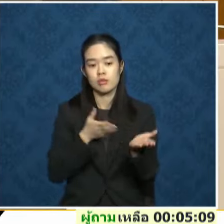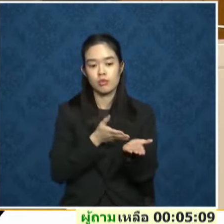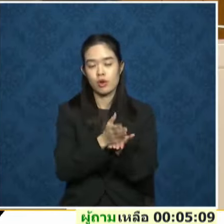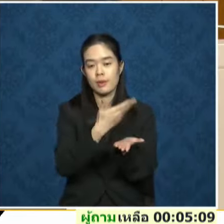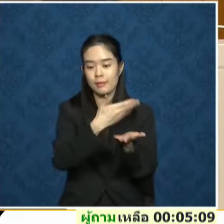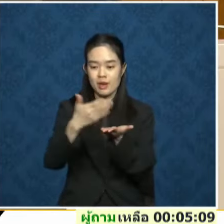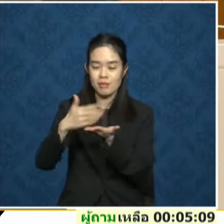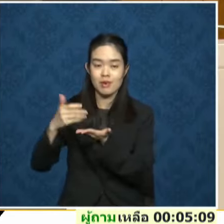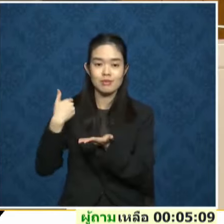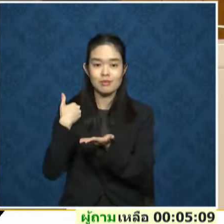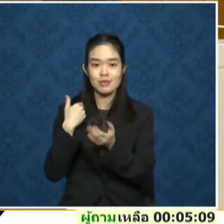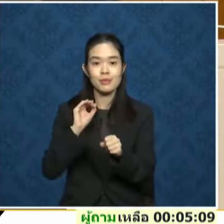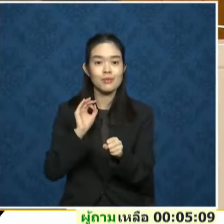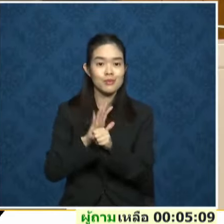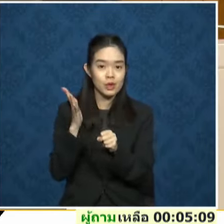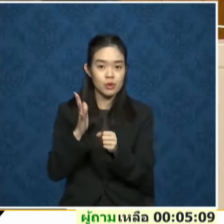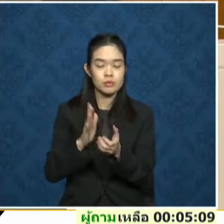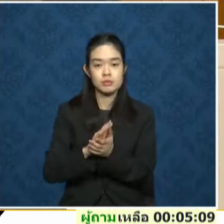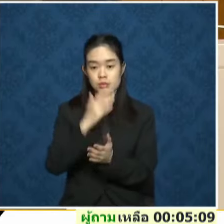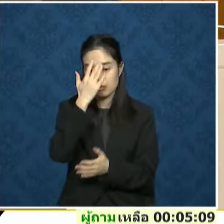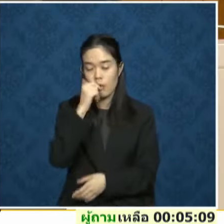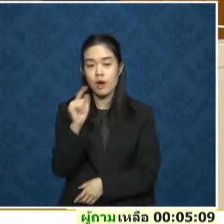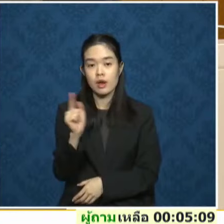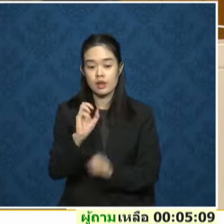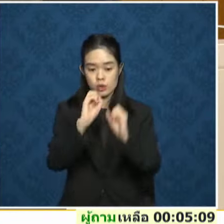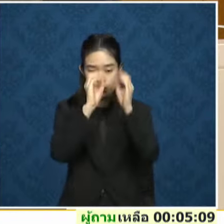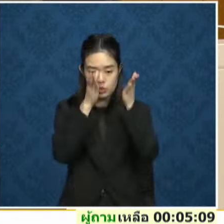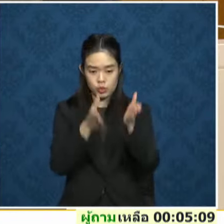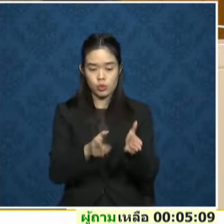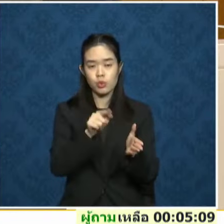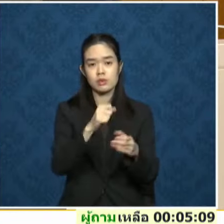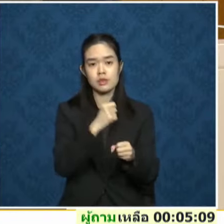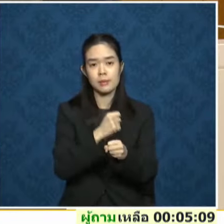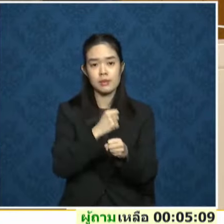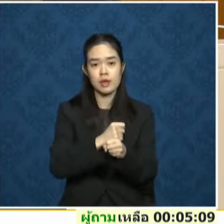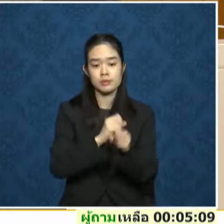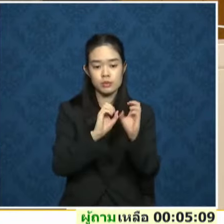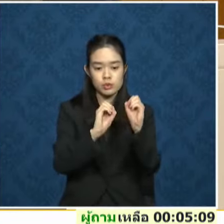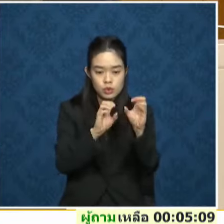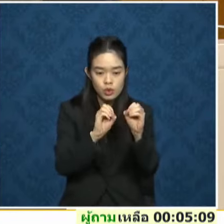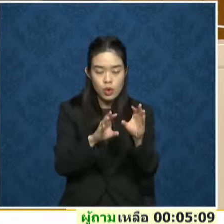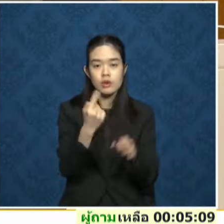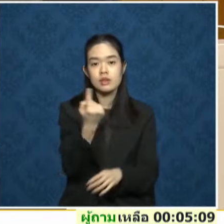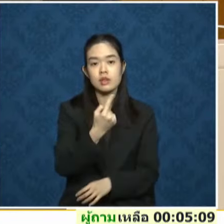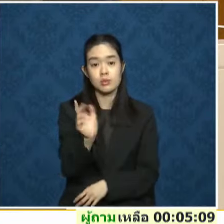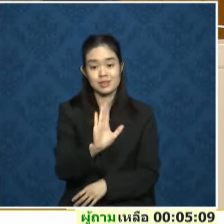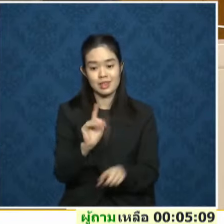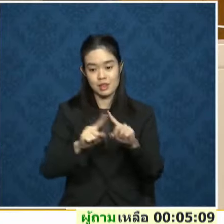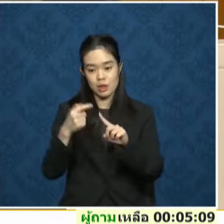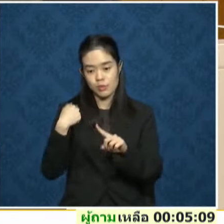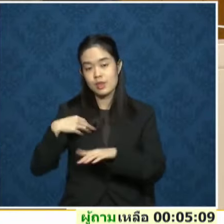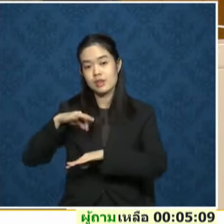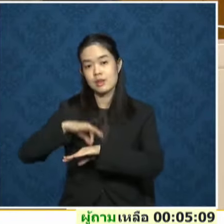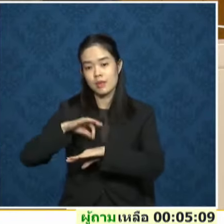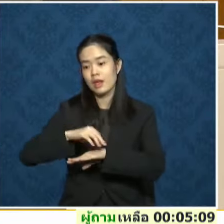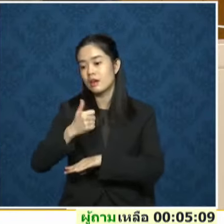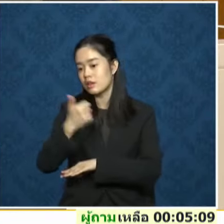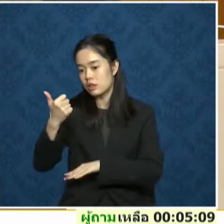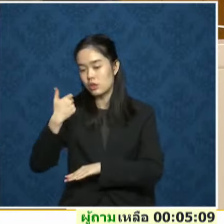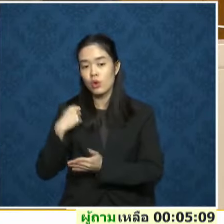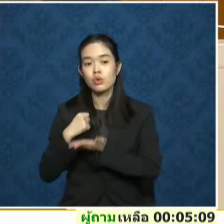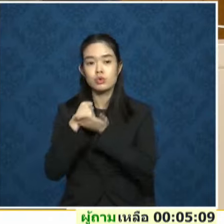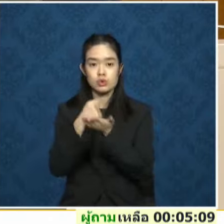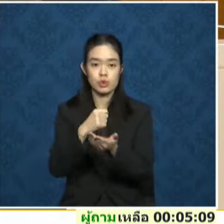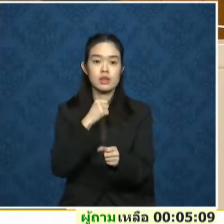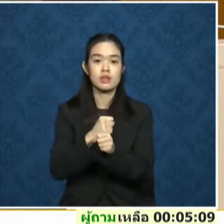โรงเรียนอาจจะต้องทำงานมากกว่า1โรงเรียนเพื่อจะช่วยโรงเรียนที่ไม่มีเพราะต้องยอมรับว่